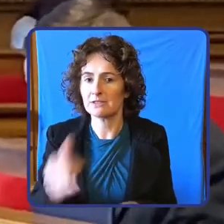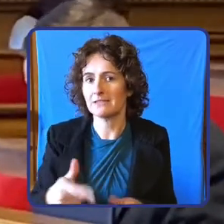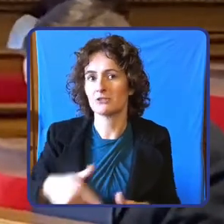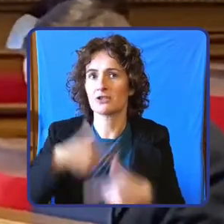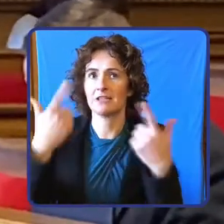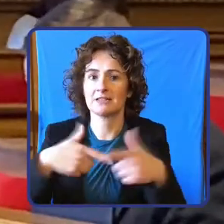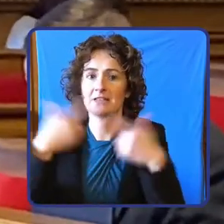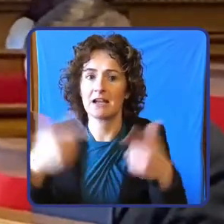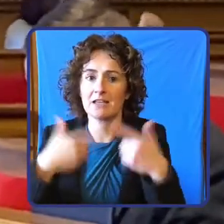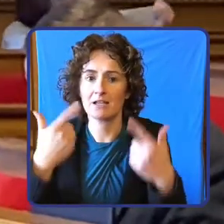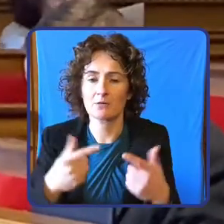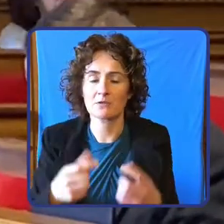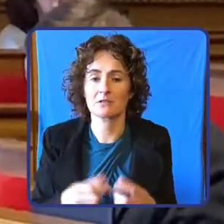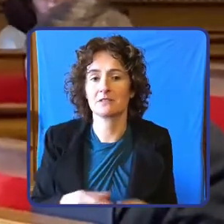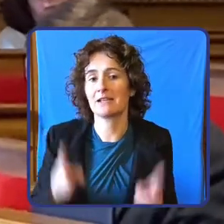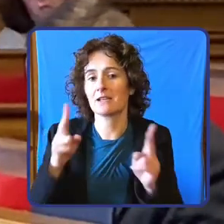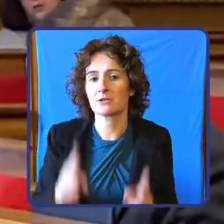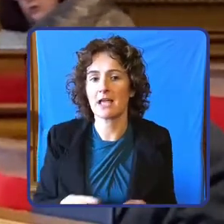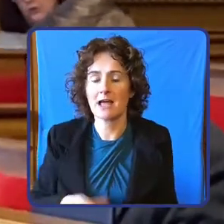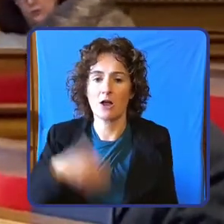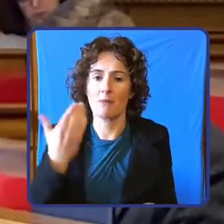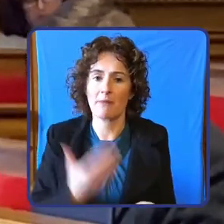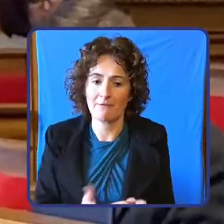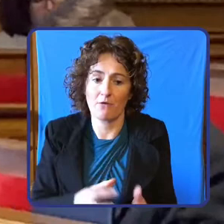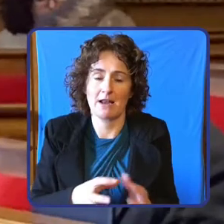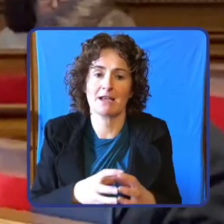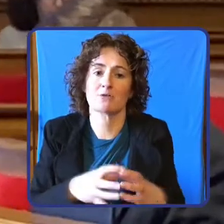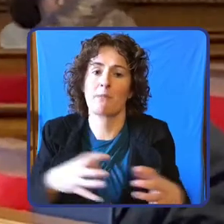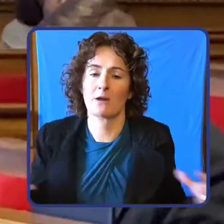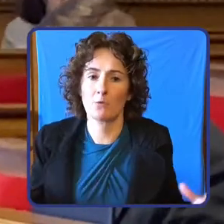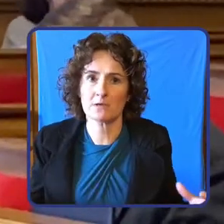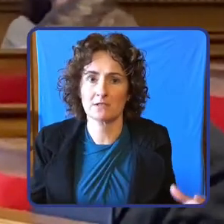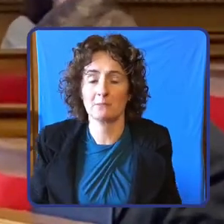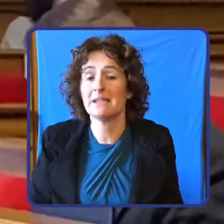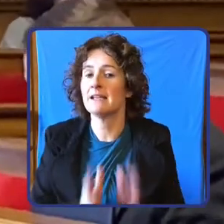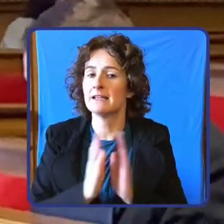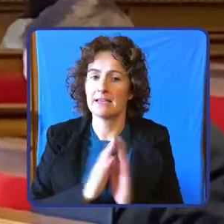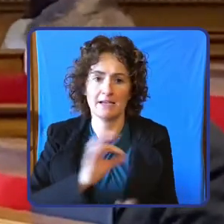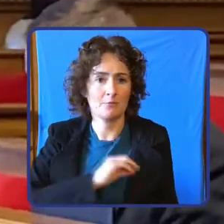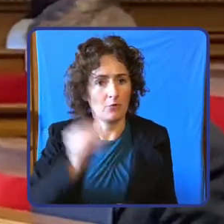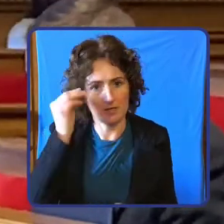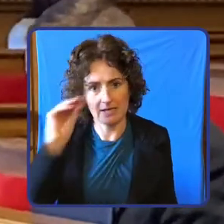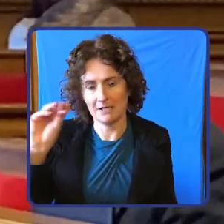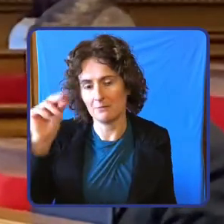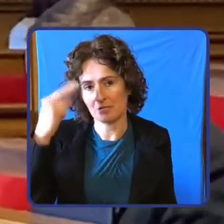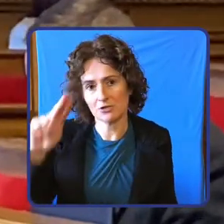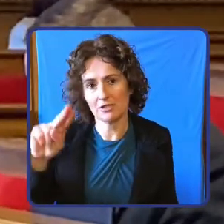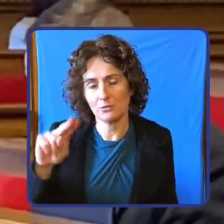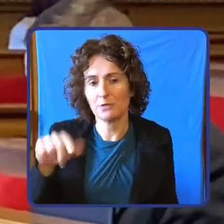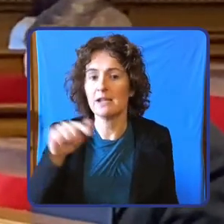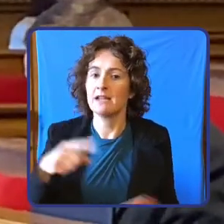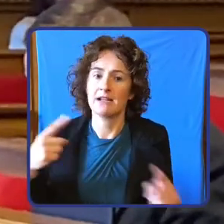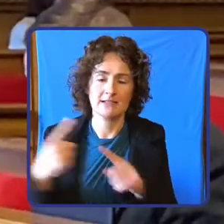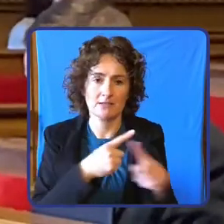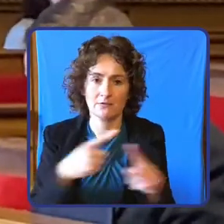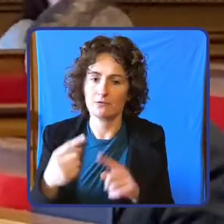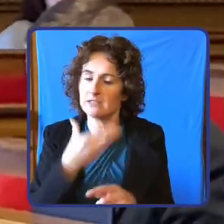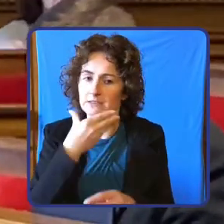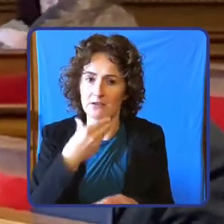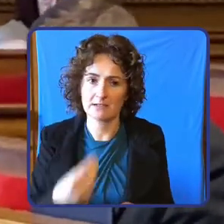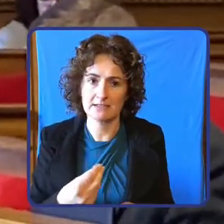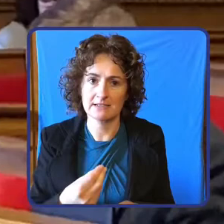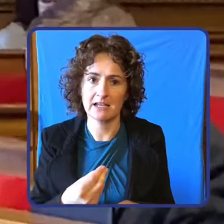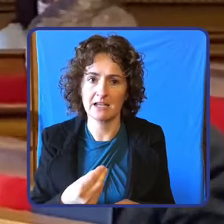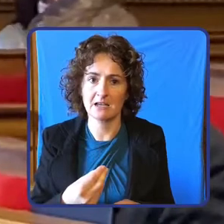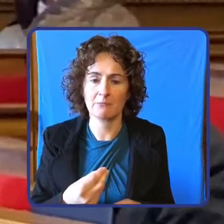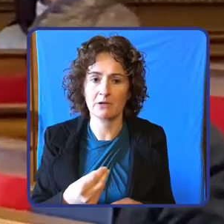kell tolni a bevallást. Tehát én tiszteltek én a polgármester alatt, hogy ez a vita, ez nagyon szép. Miközben